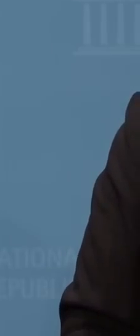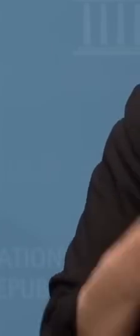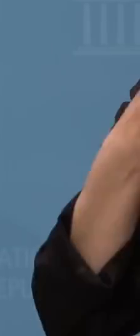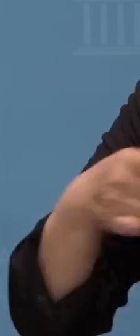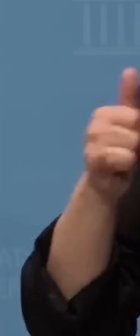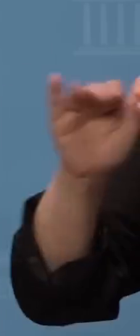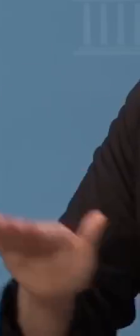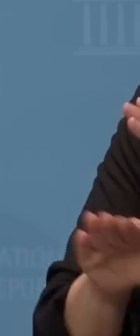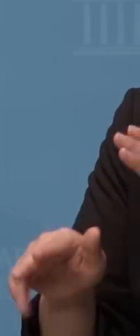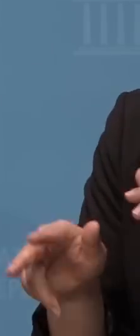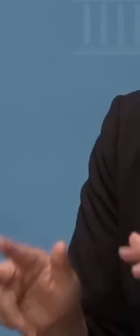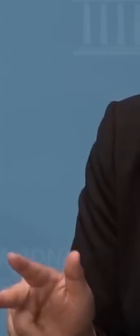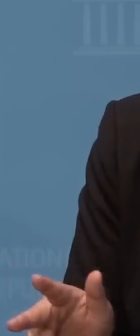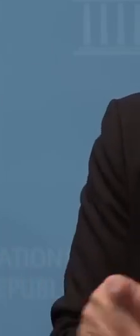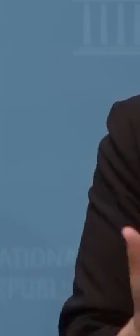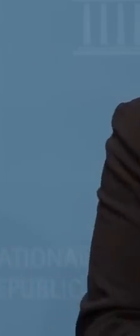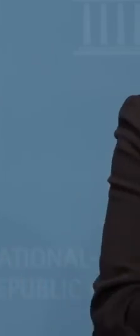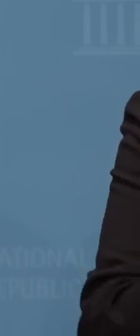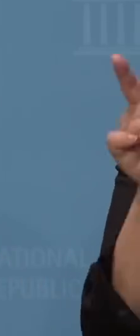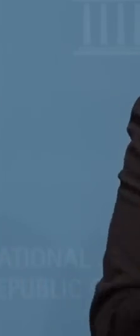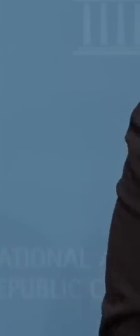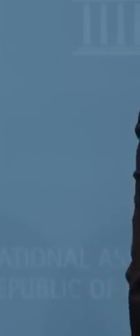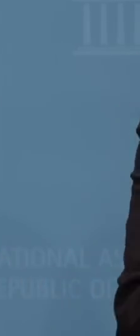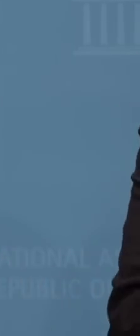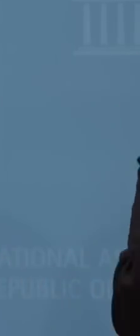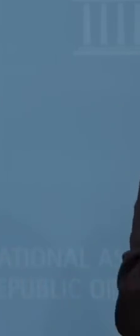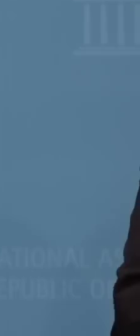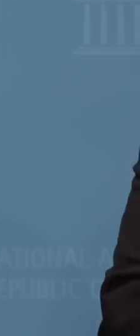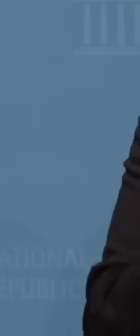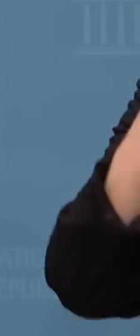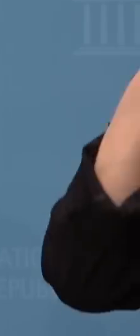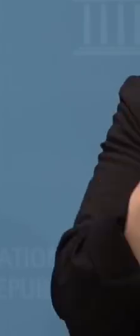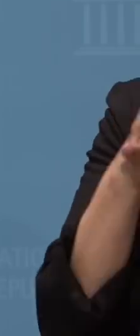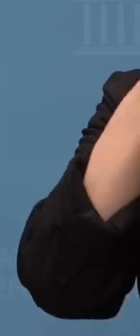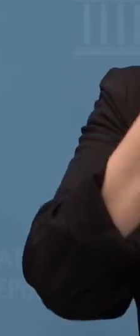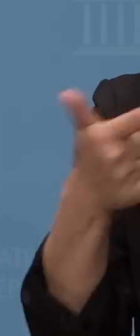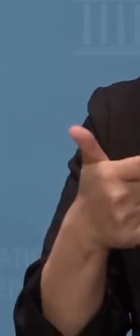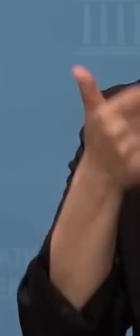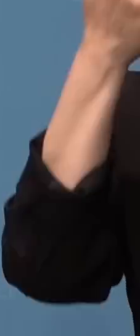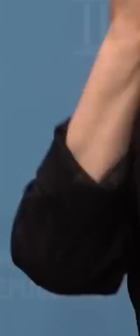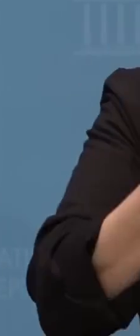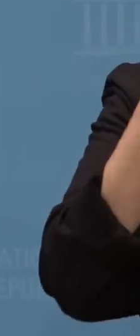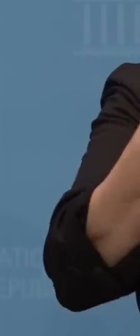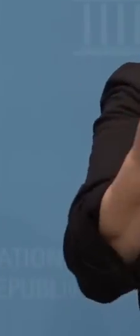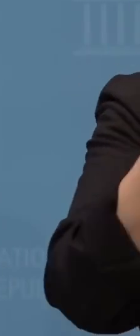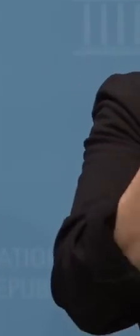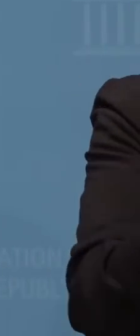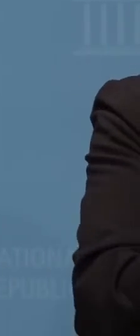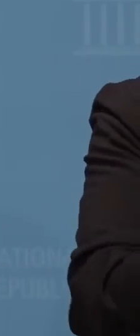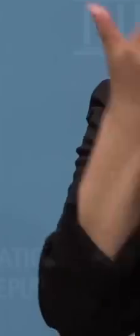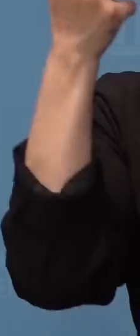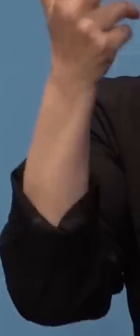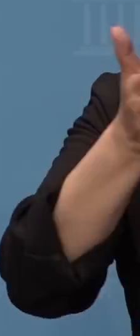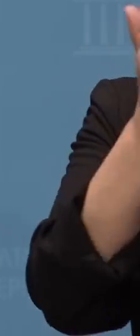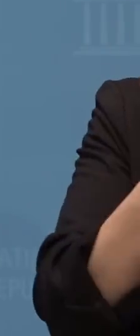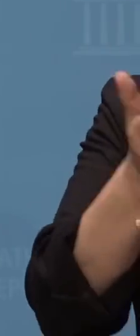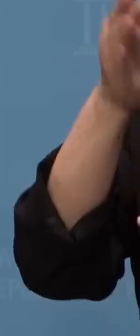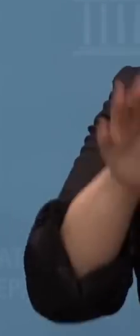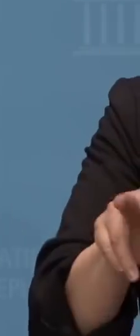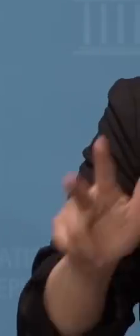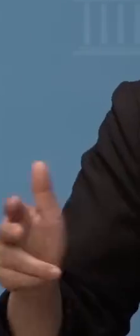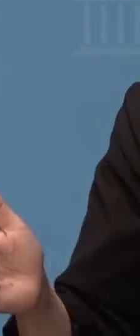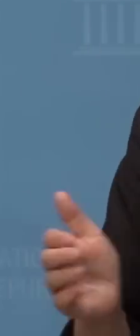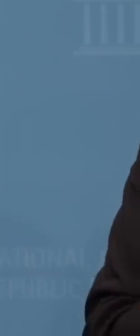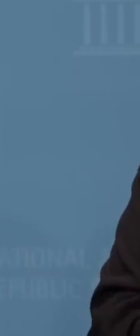유가족들은 아직도 당일의 진상에 대해 수천 개의 질문이 남아있다고 절규하는데 윤석열 정부는 제대로